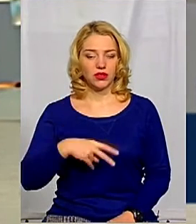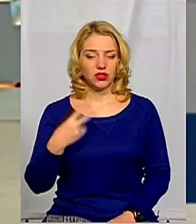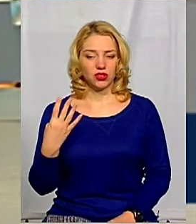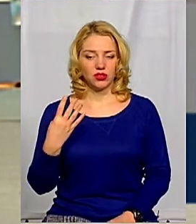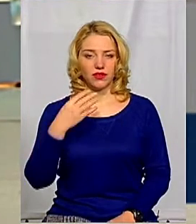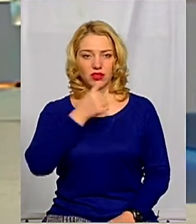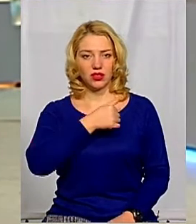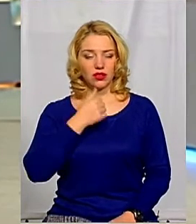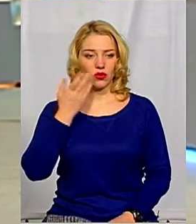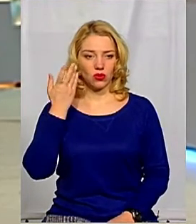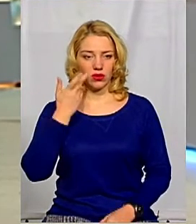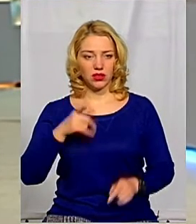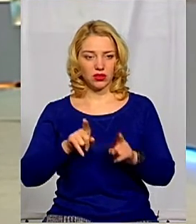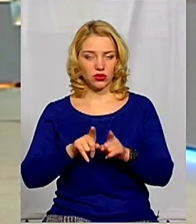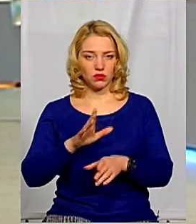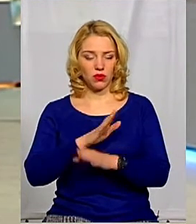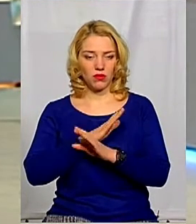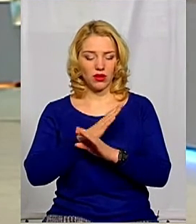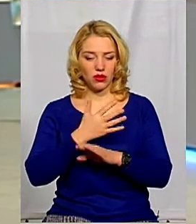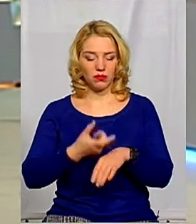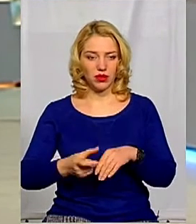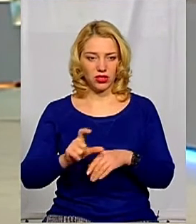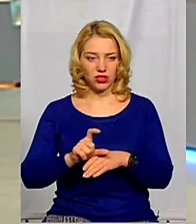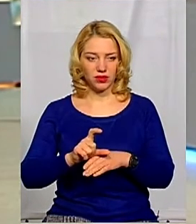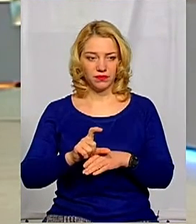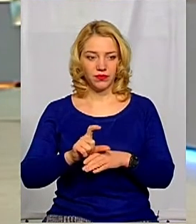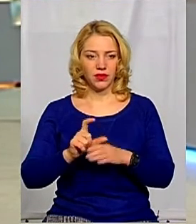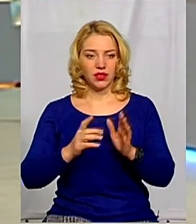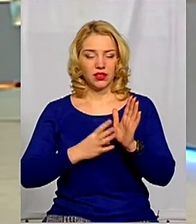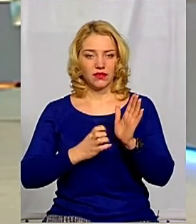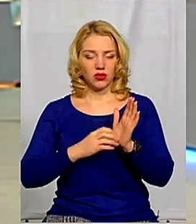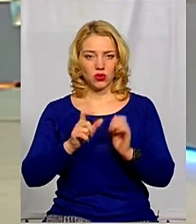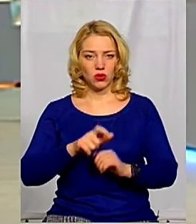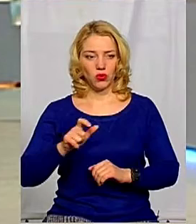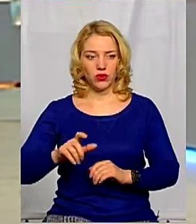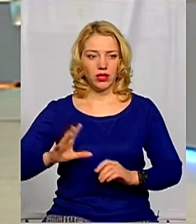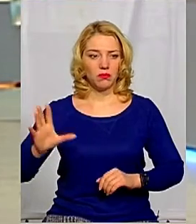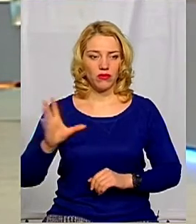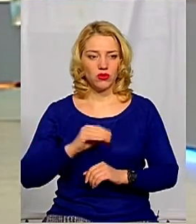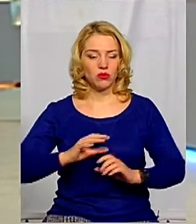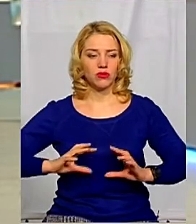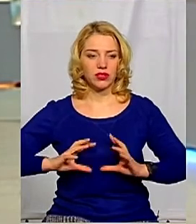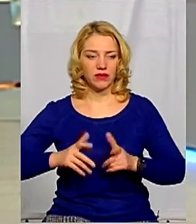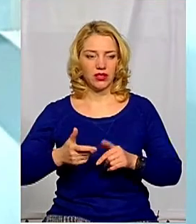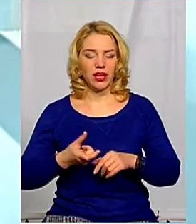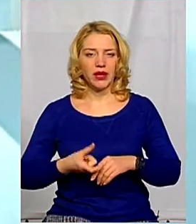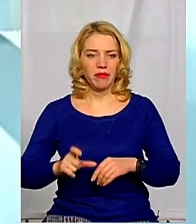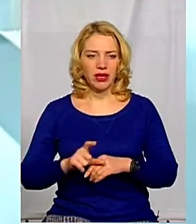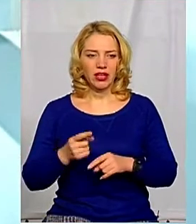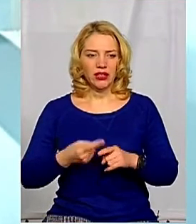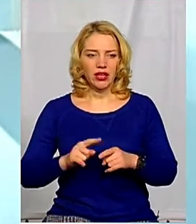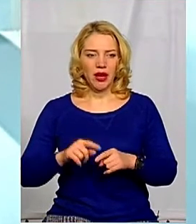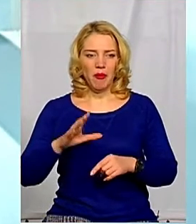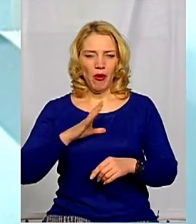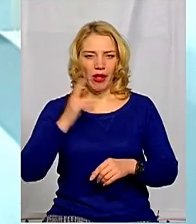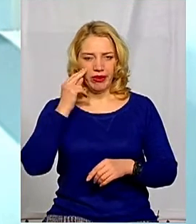2002-2004 рік, коли також померло більше 900 людей у всьому світі, ну, більша частина, звичайно, це